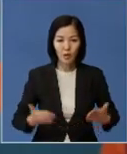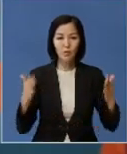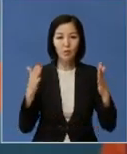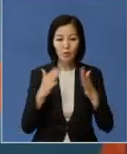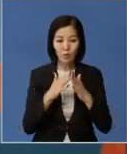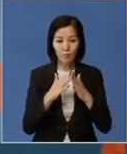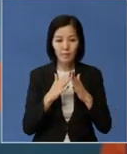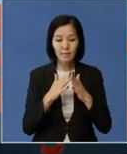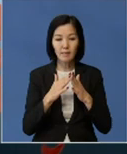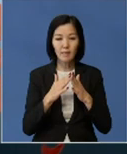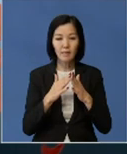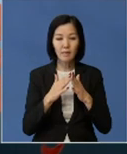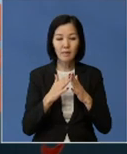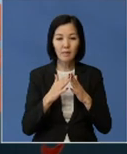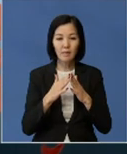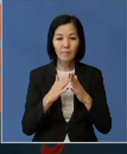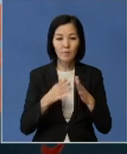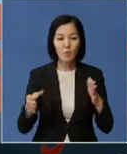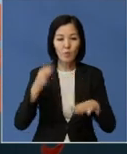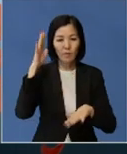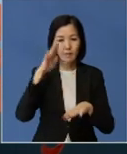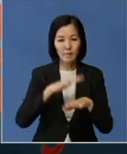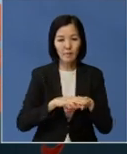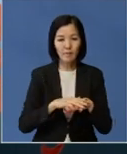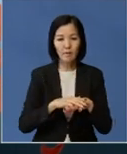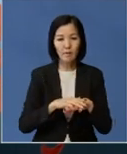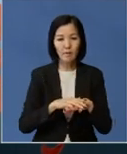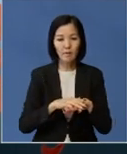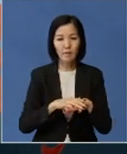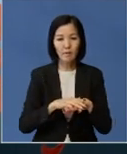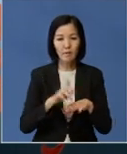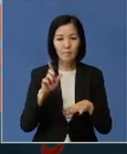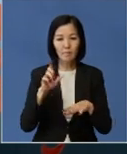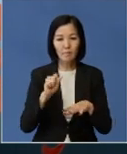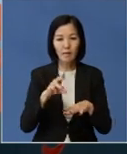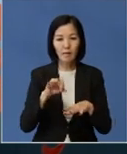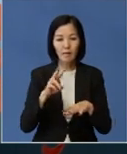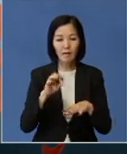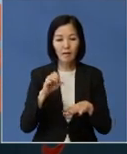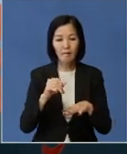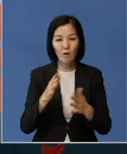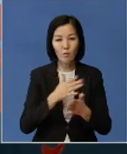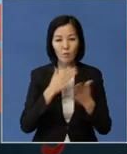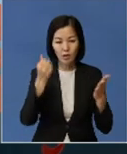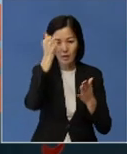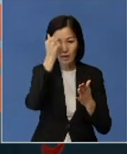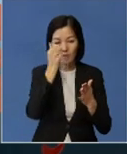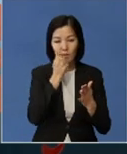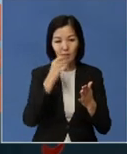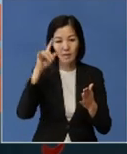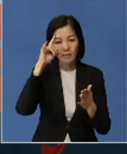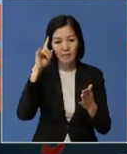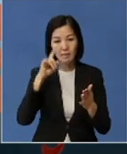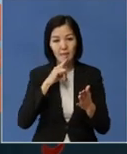үйіміз деп санауға болады. Алғыс облыс әкімі Амандық Баталовтың осындай бізге мүмкіндік беріп, мына Қазақстанда мен ойлайым,